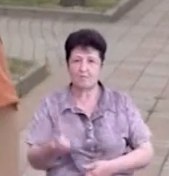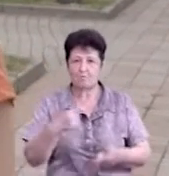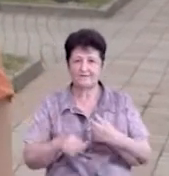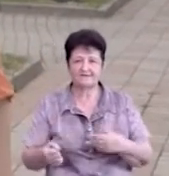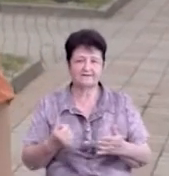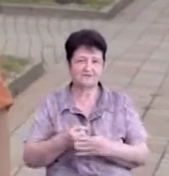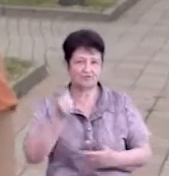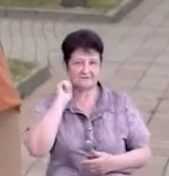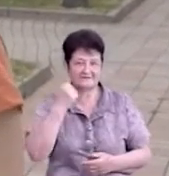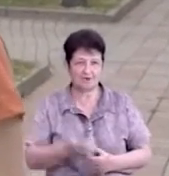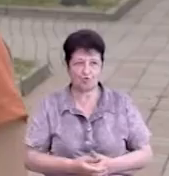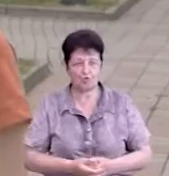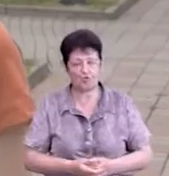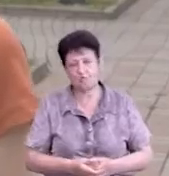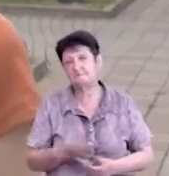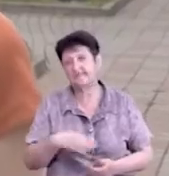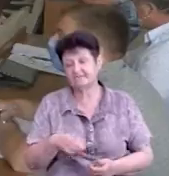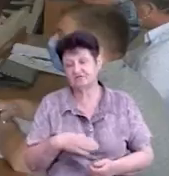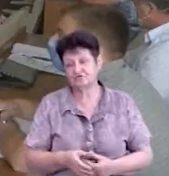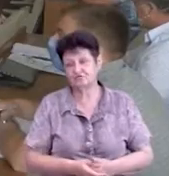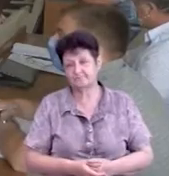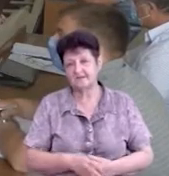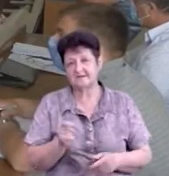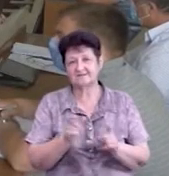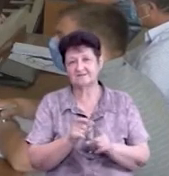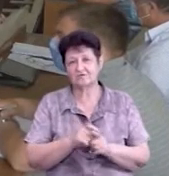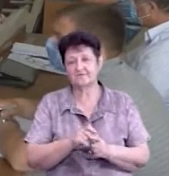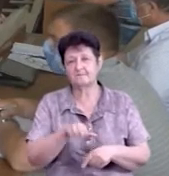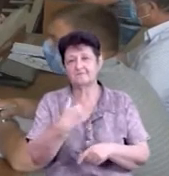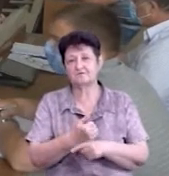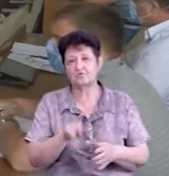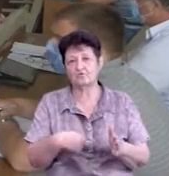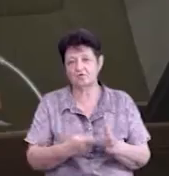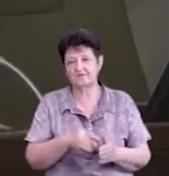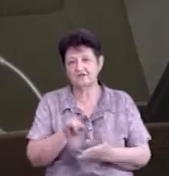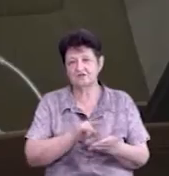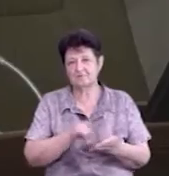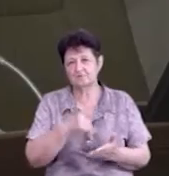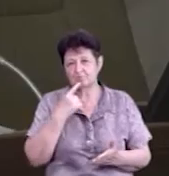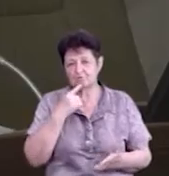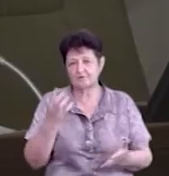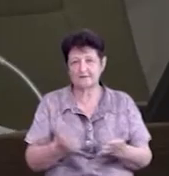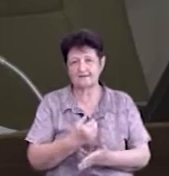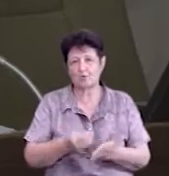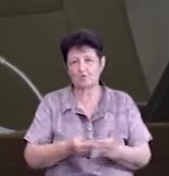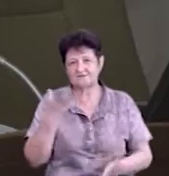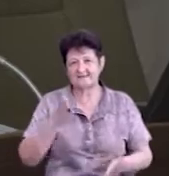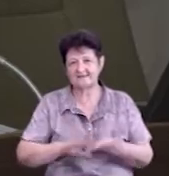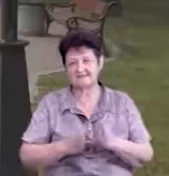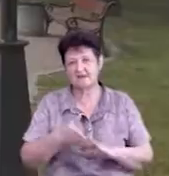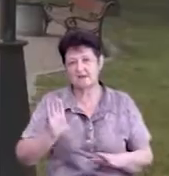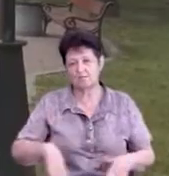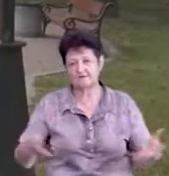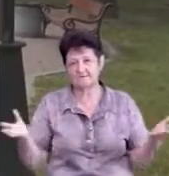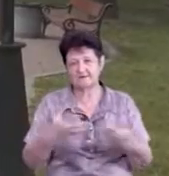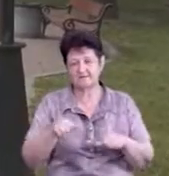до старого, ну навіщо це потрібно? За словами міського голови, жабок спробують знайти, оцінити їх стан і потім